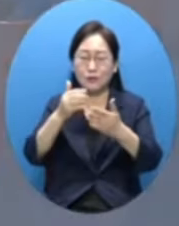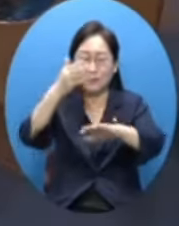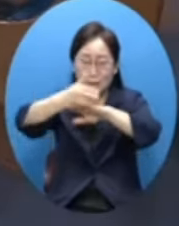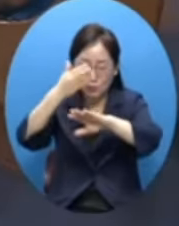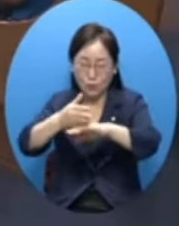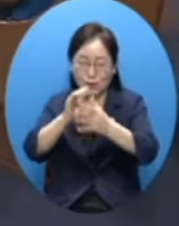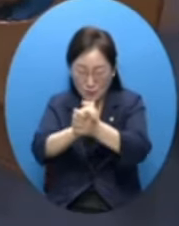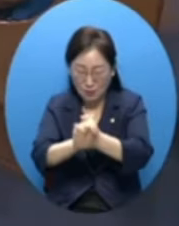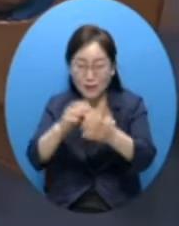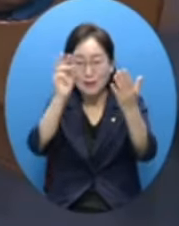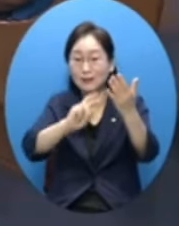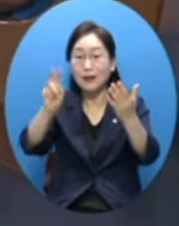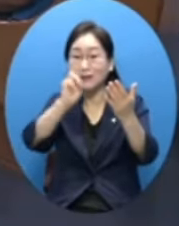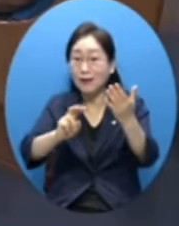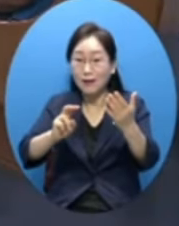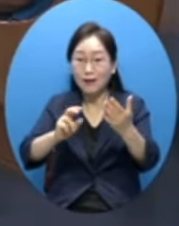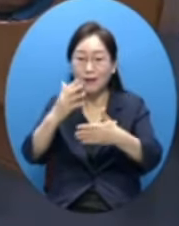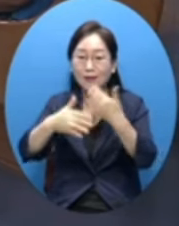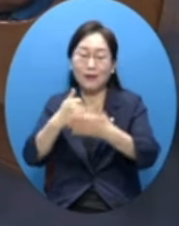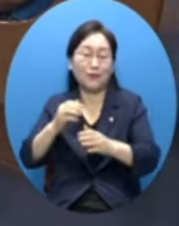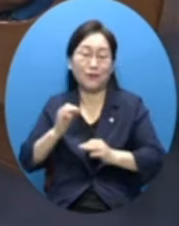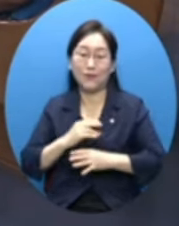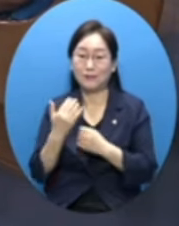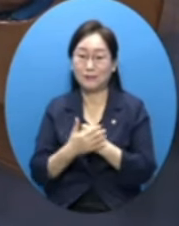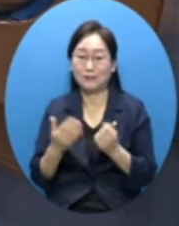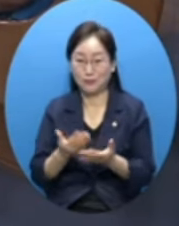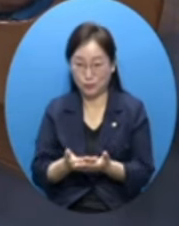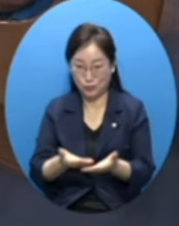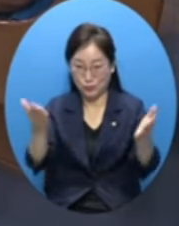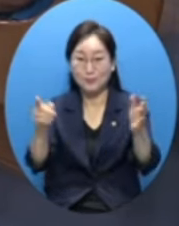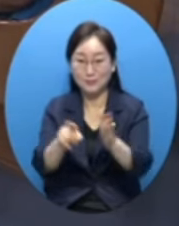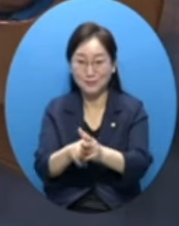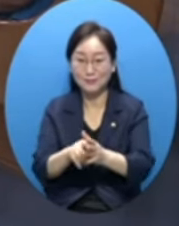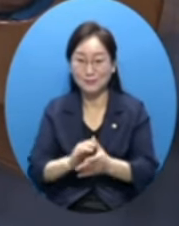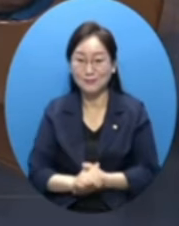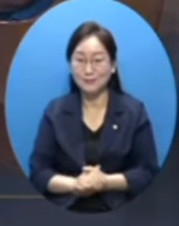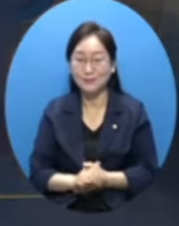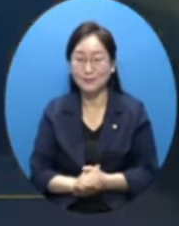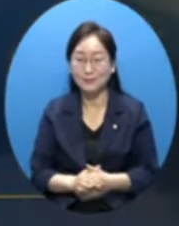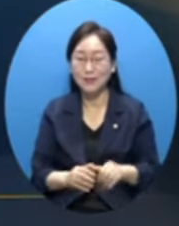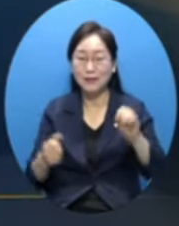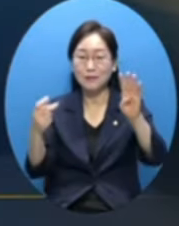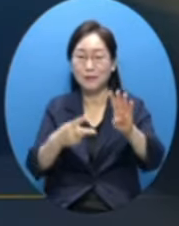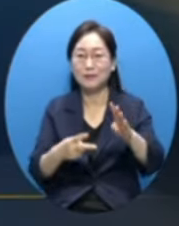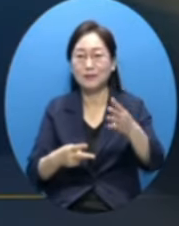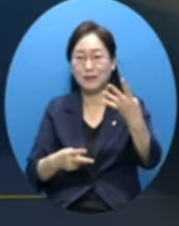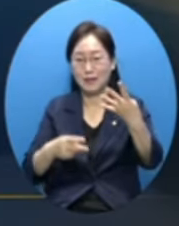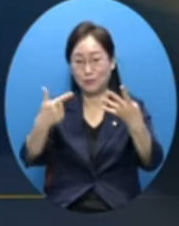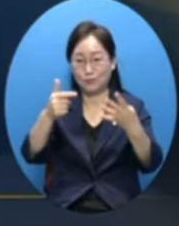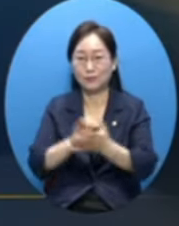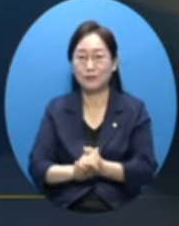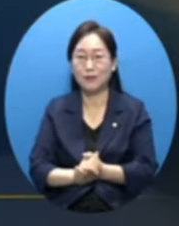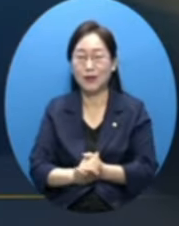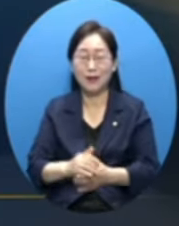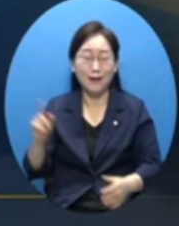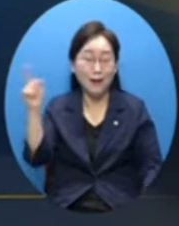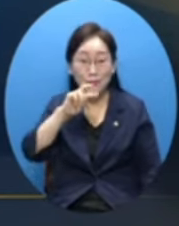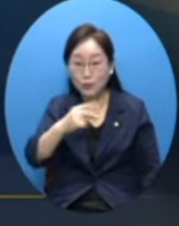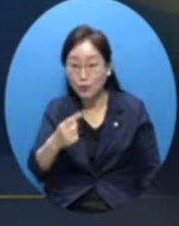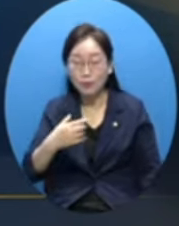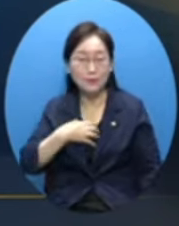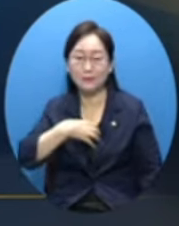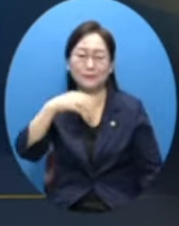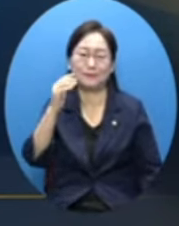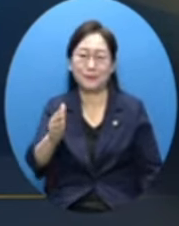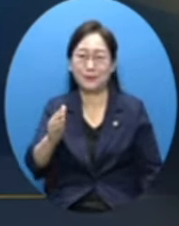찬양하며 나갈 때 하나님께서 놀라 은혜를 우리에게 베풀어 주시는 것입니다 빌립보서 4장 6절 말씀합니다 아무것도